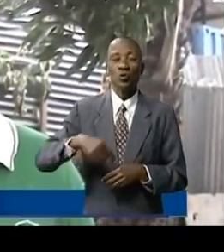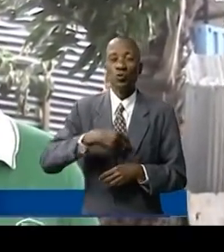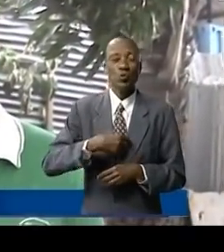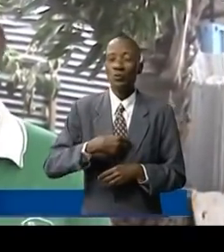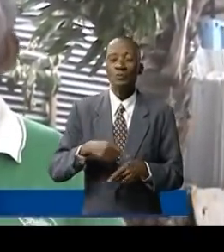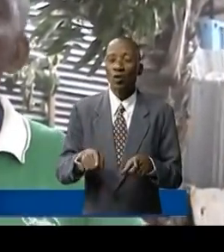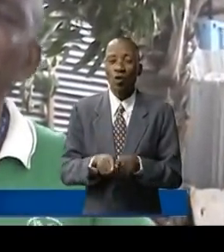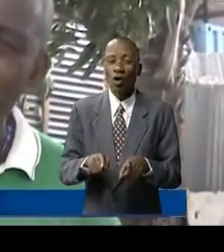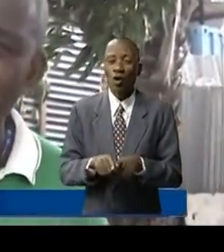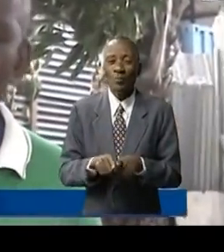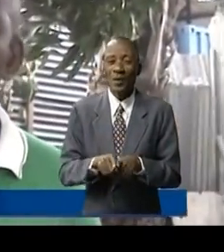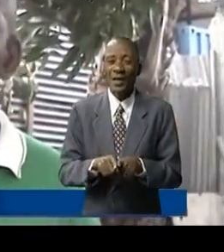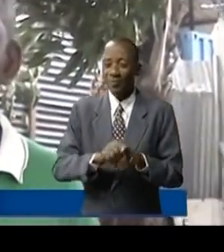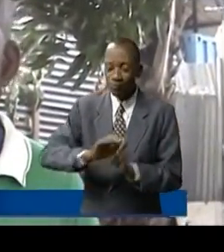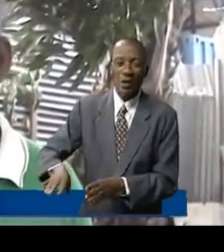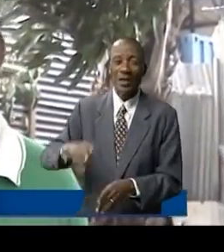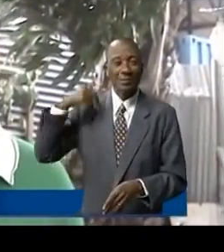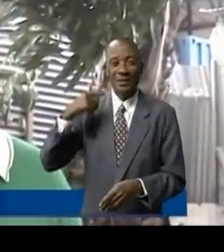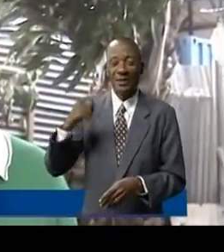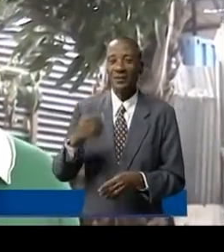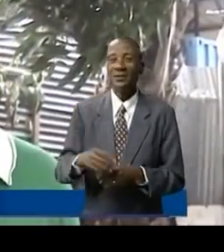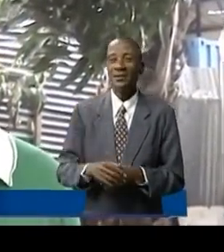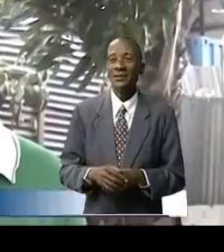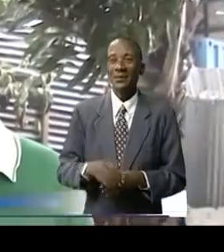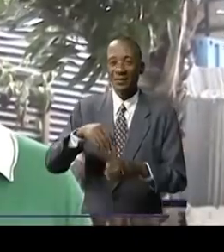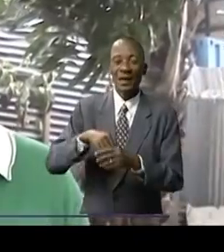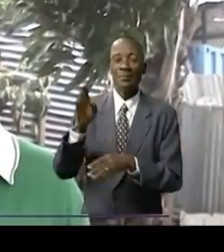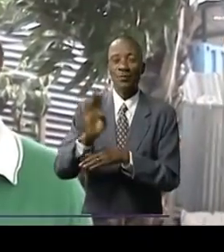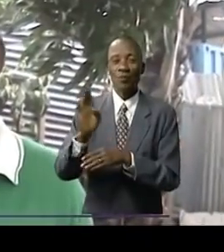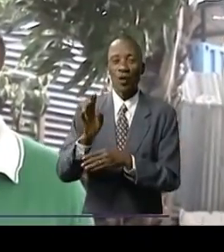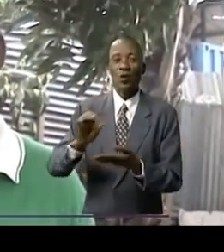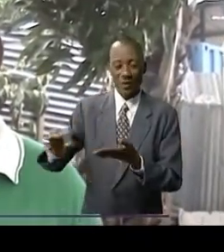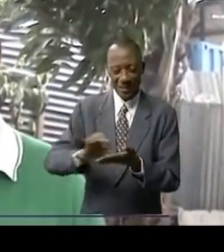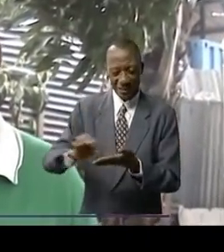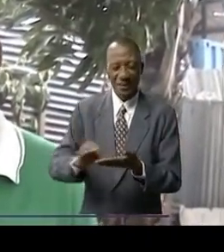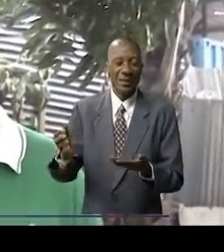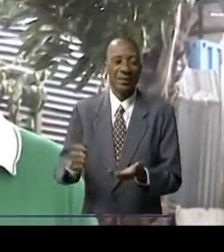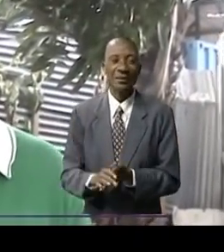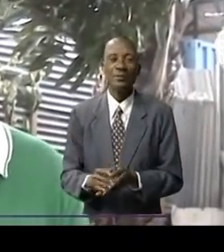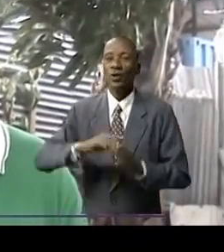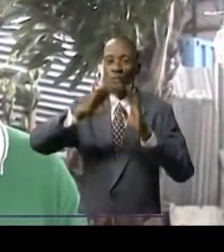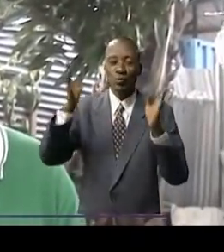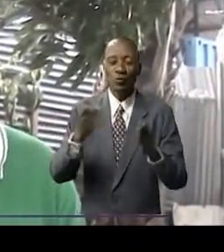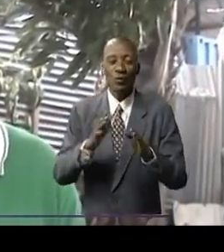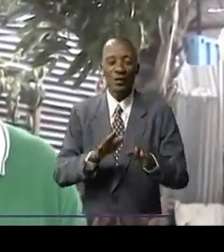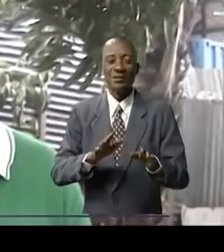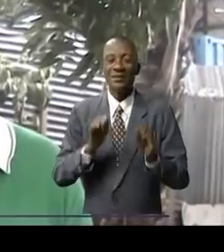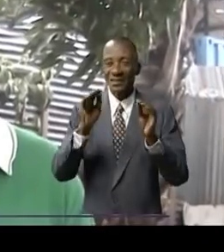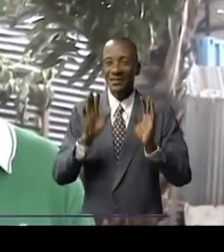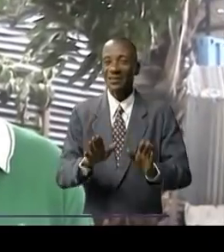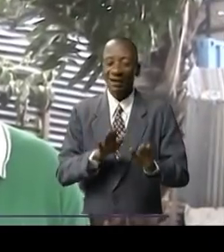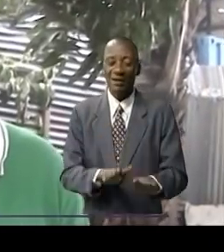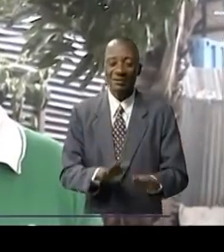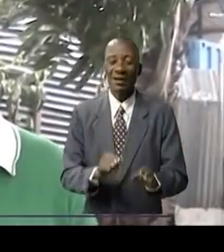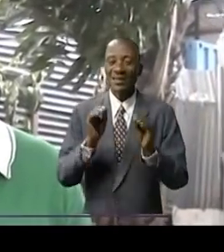un protocole d'accord qu'on avait signé de l'autre côté à Bibois. C'est pourquoi tous les enseignants attendent un salaire décent, le